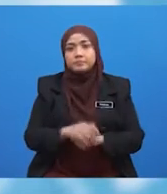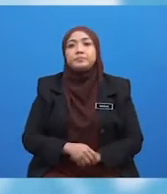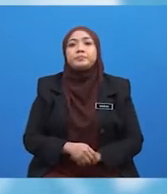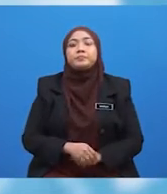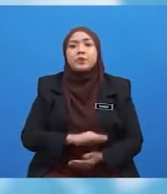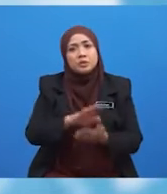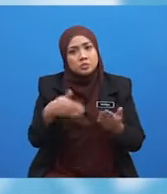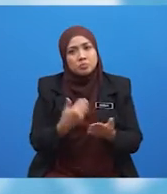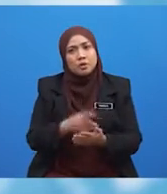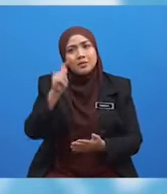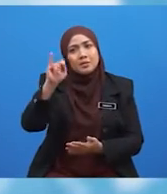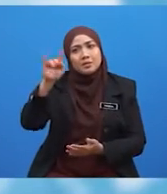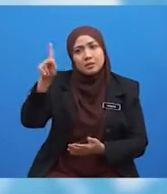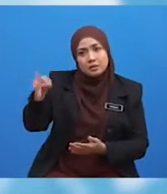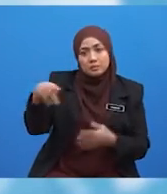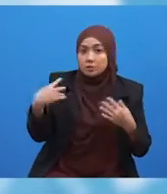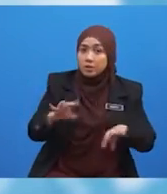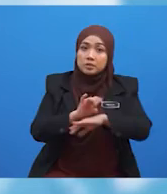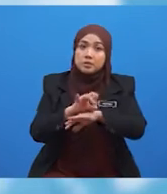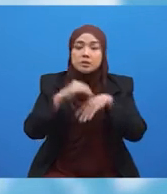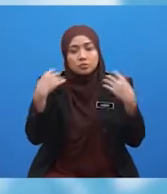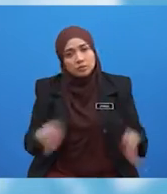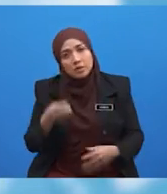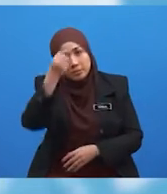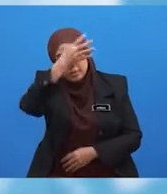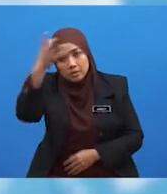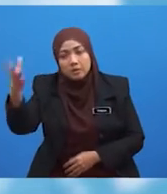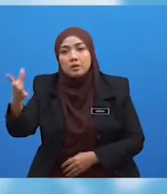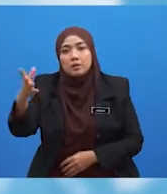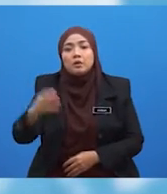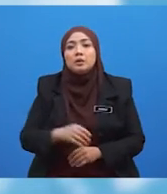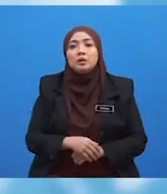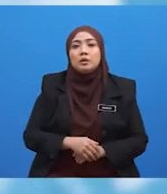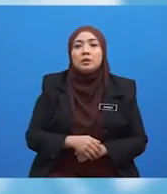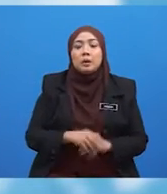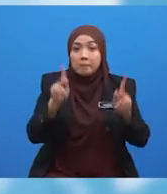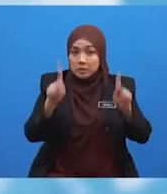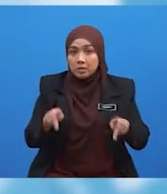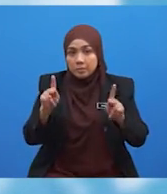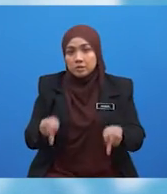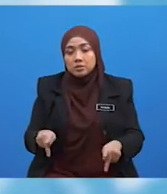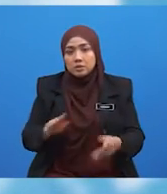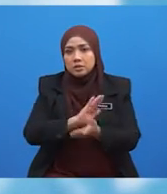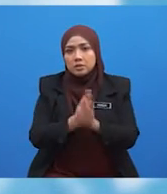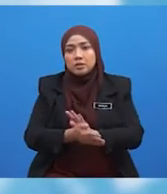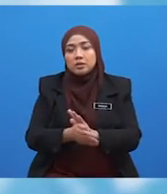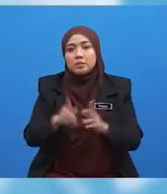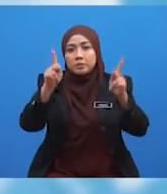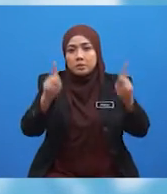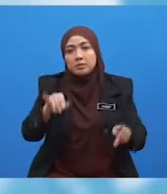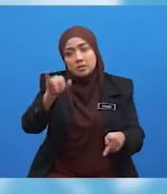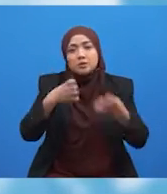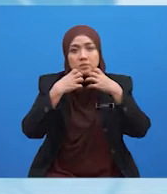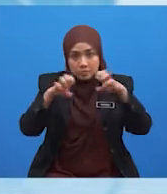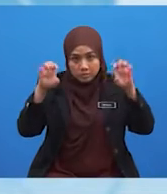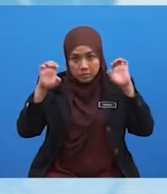sekian ke semut tips dan dahsyatnya cekgu berikan Allah bagi memastikan pelajar-pelajar menjadi pelajar